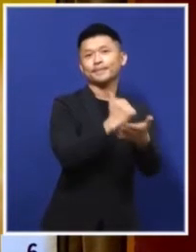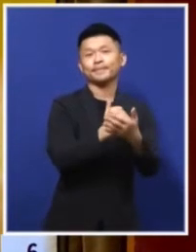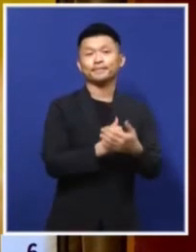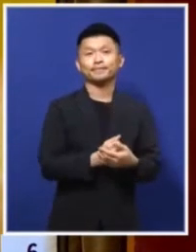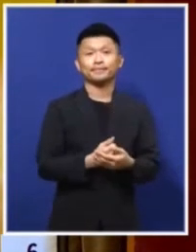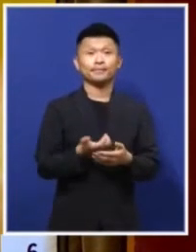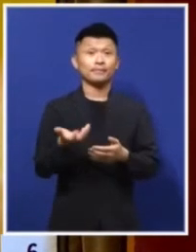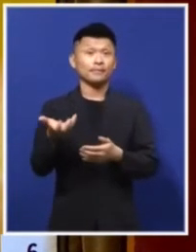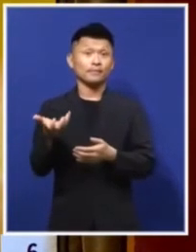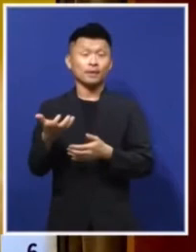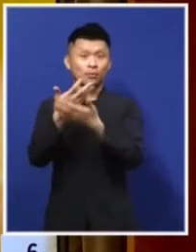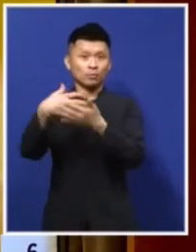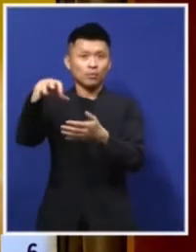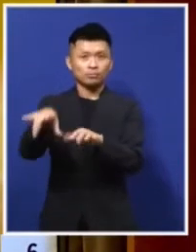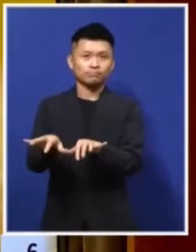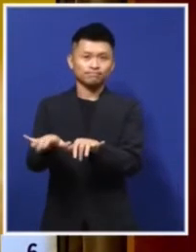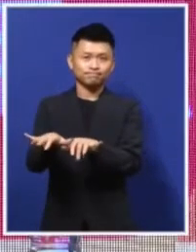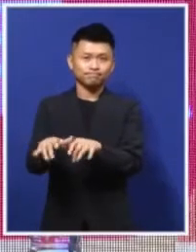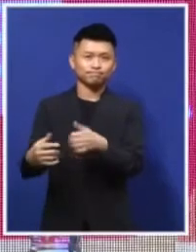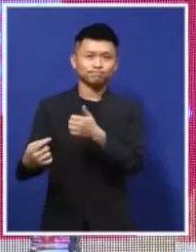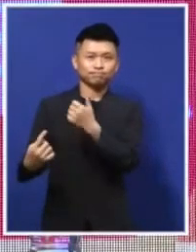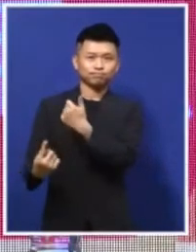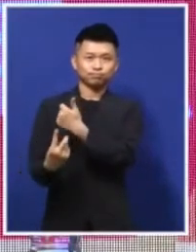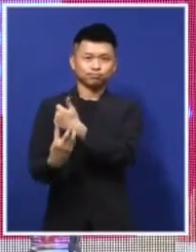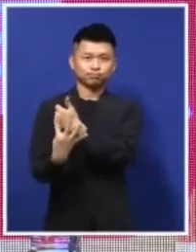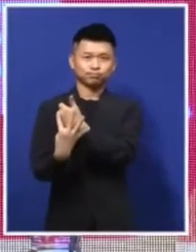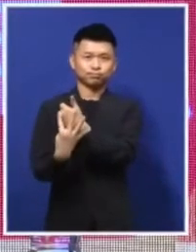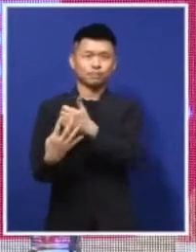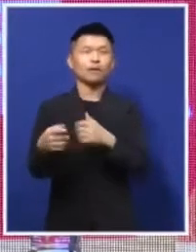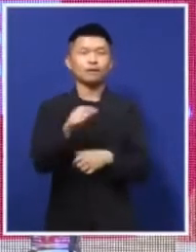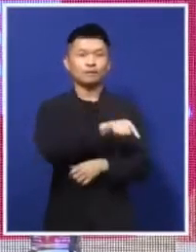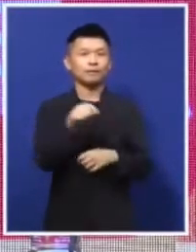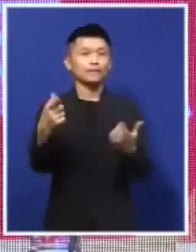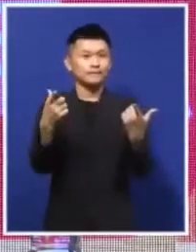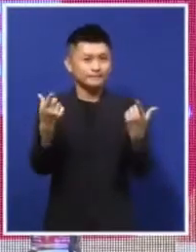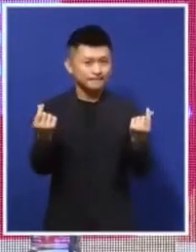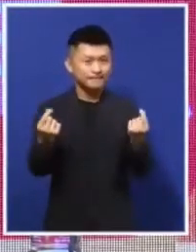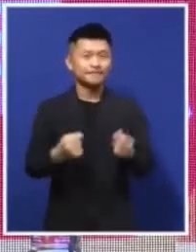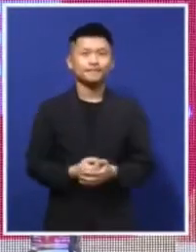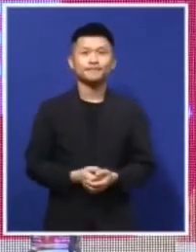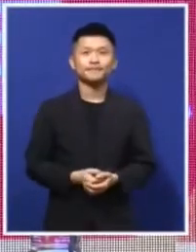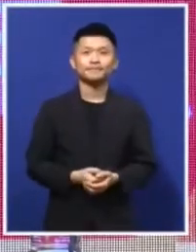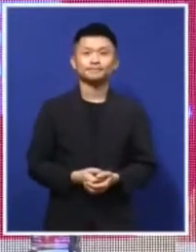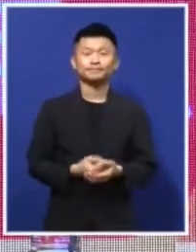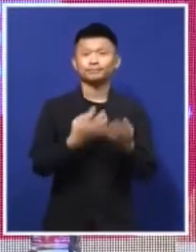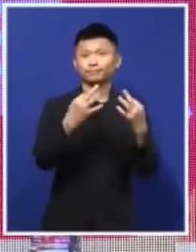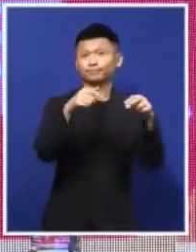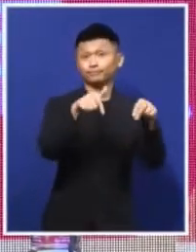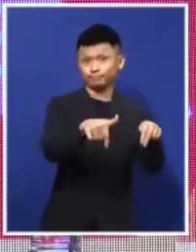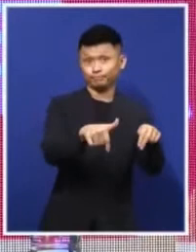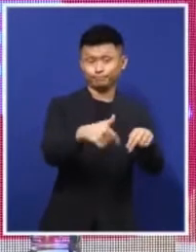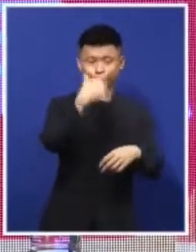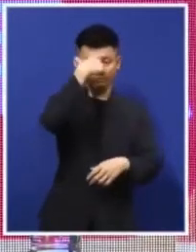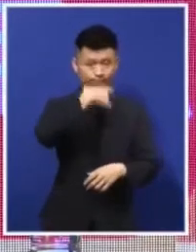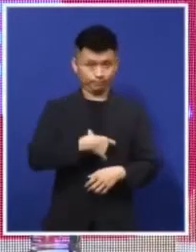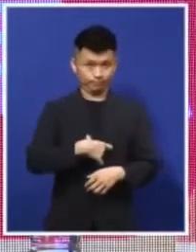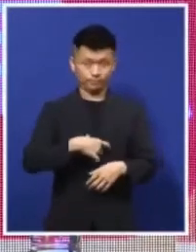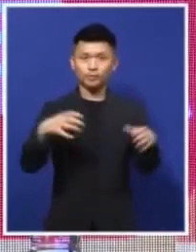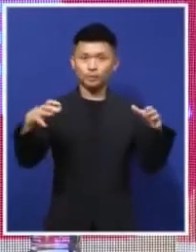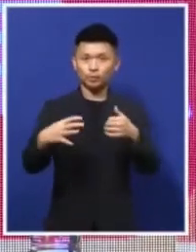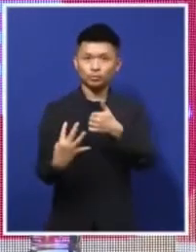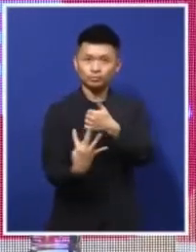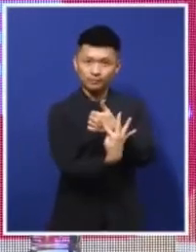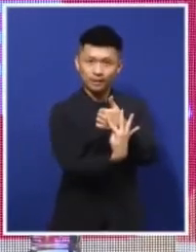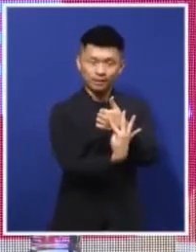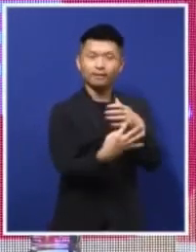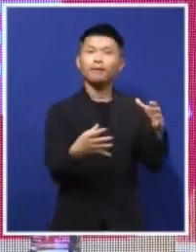跟刚才在网站上面的共同绑定是相相同的。好，那以上大概就是数位包含个人跟共同绑定